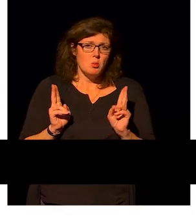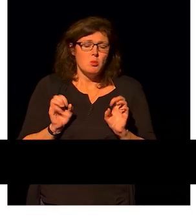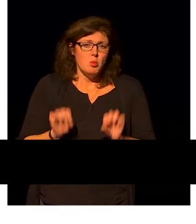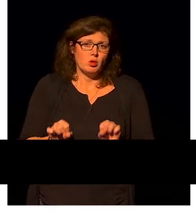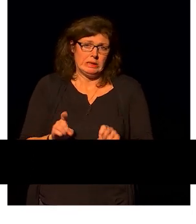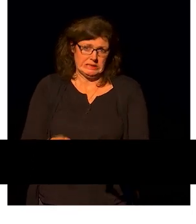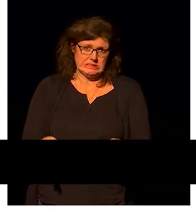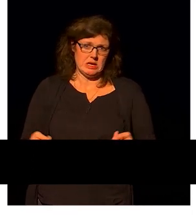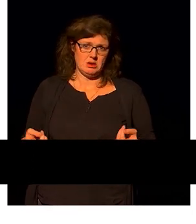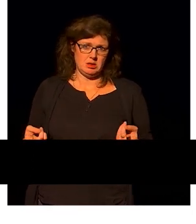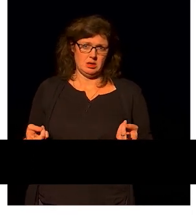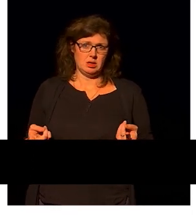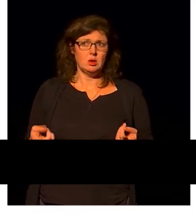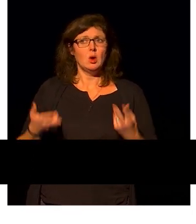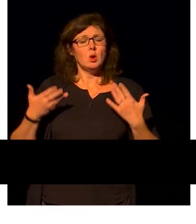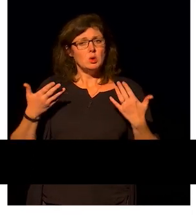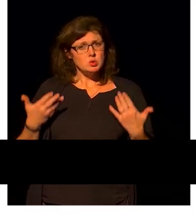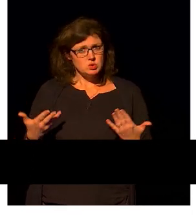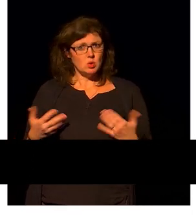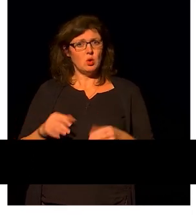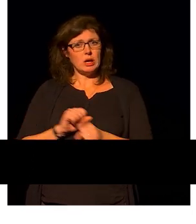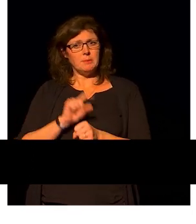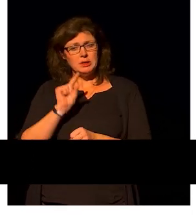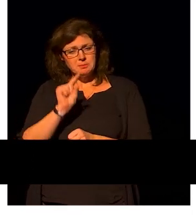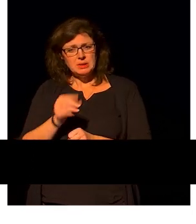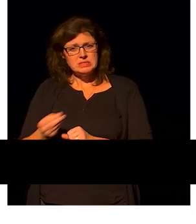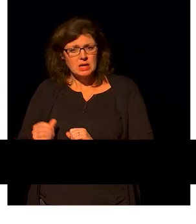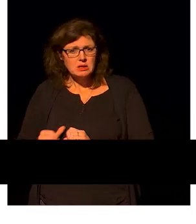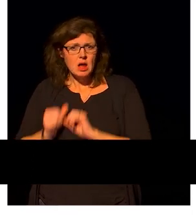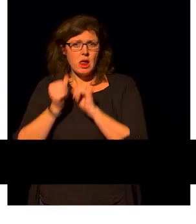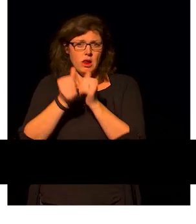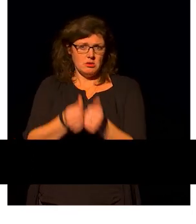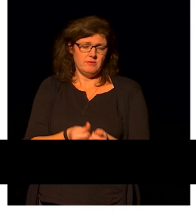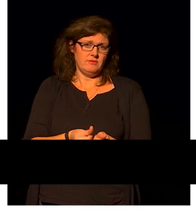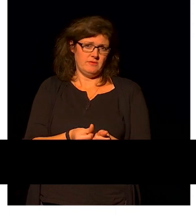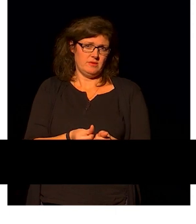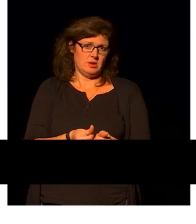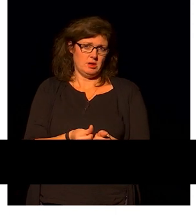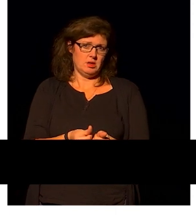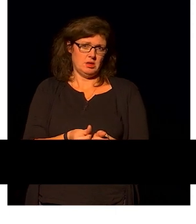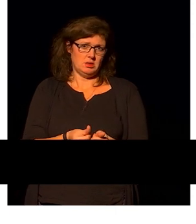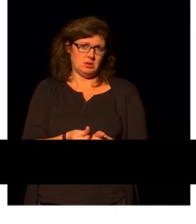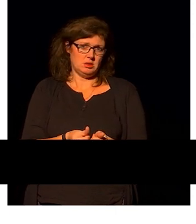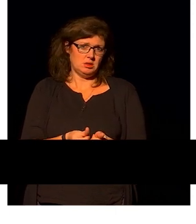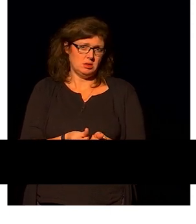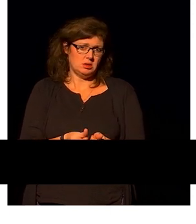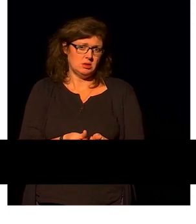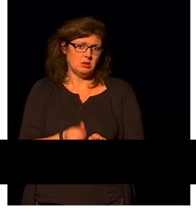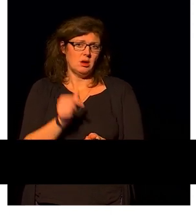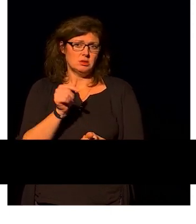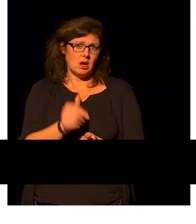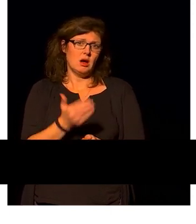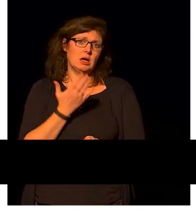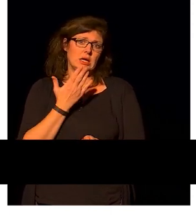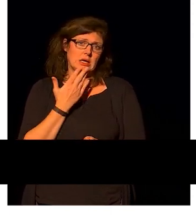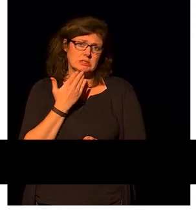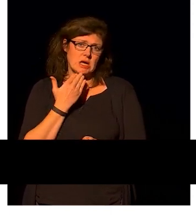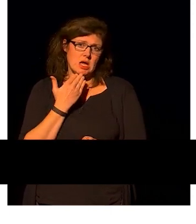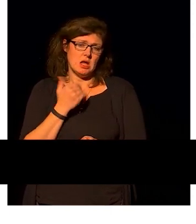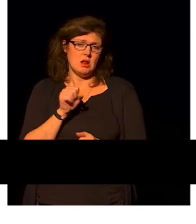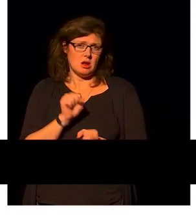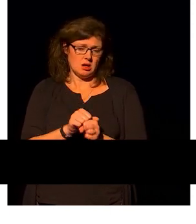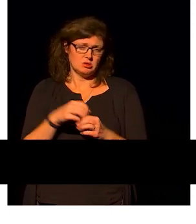bisschen dazu beitragen werden, dass man in Israel wieder auch am 8. Oktober aufwachen kann.